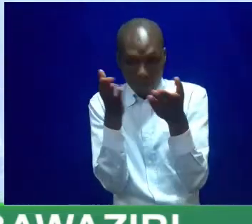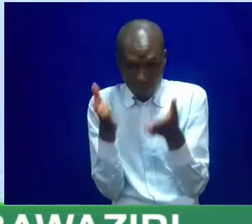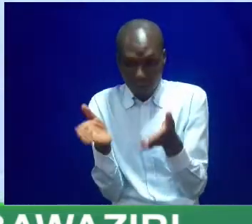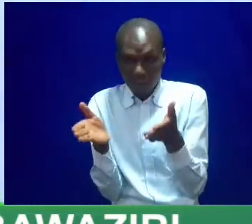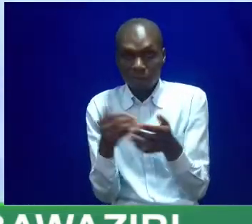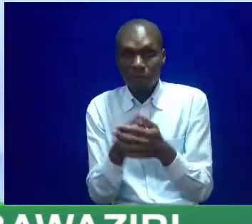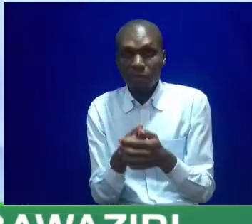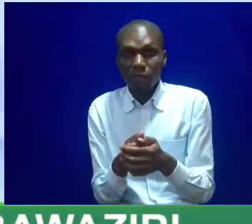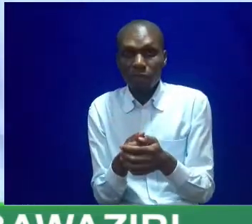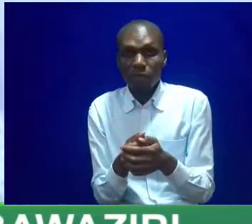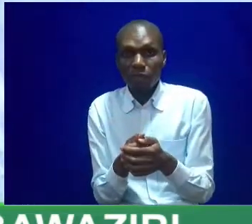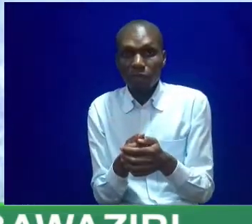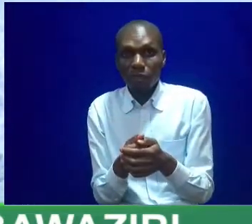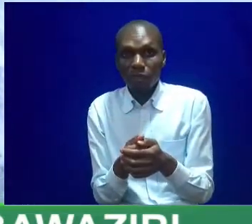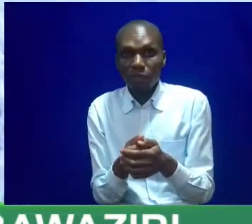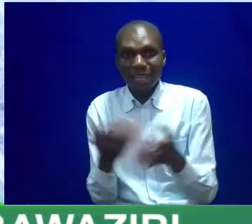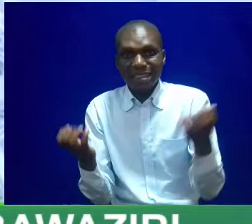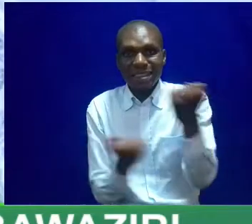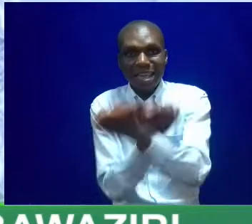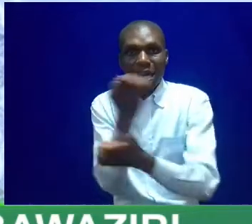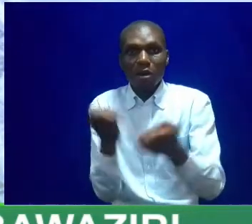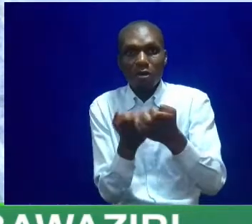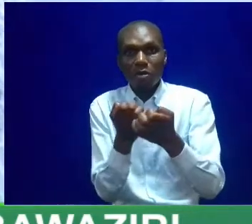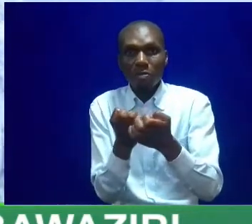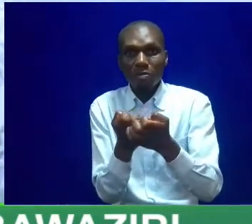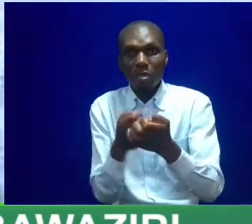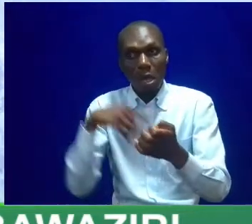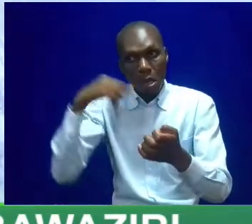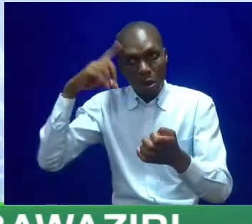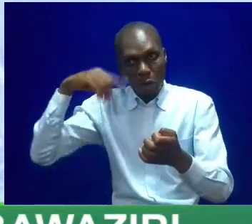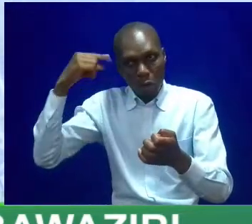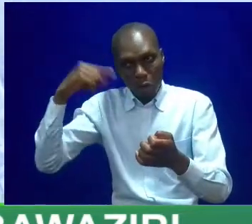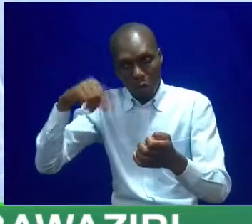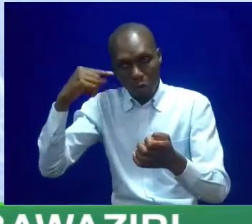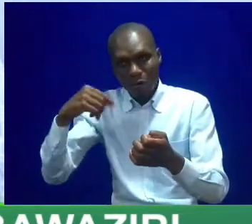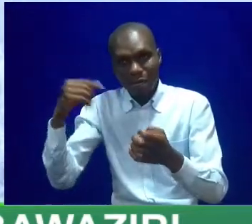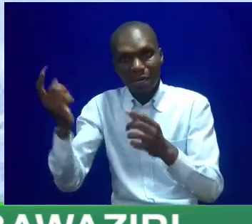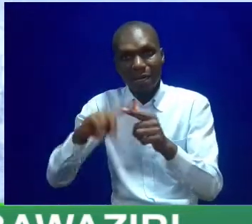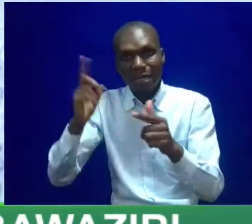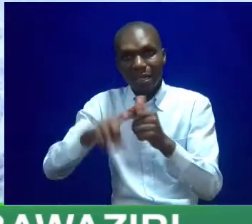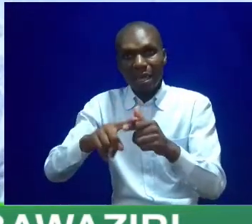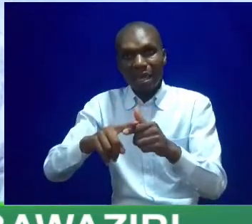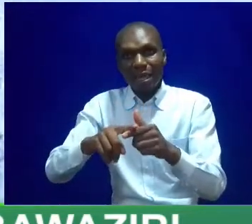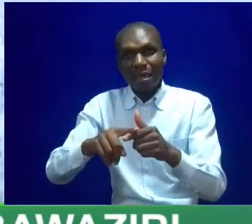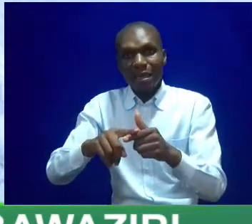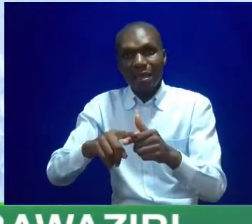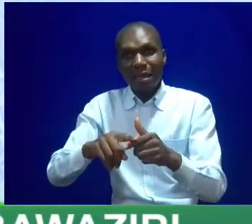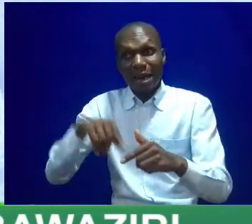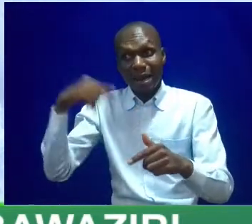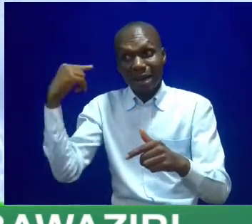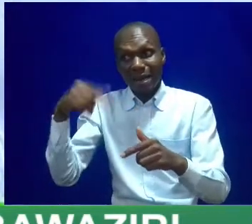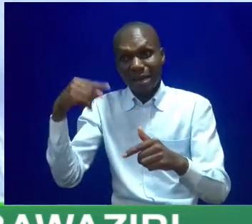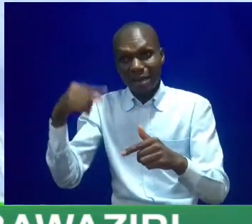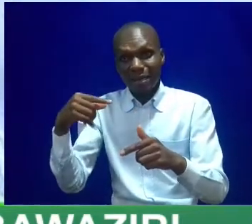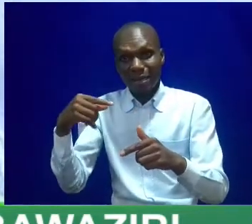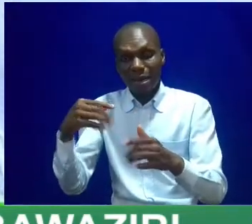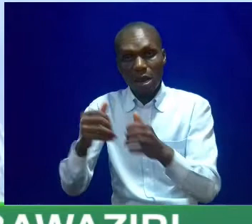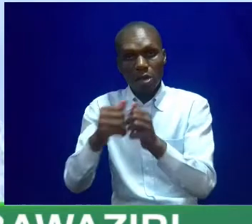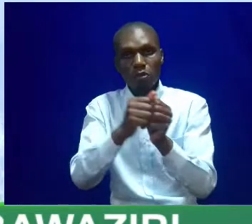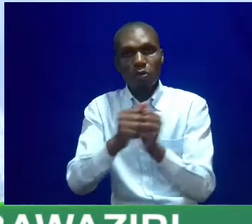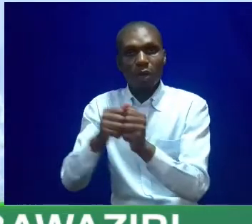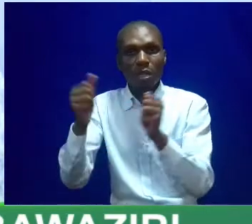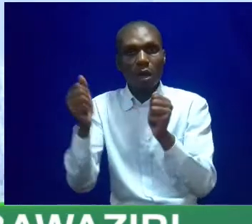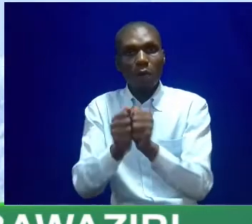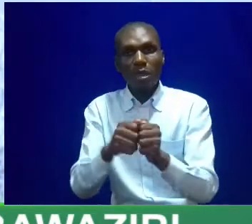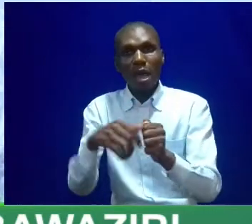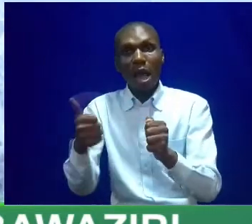hizi. Hata uchumi wa madini, uchumi samawati, pamoja na